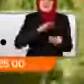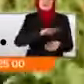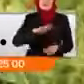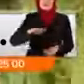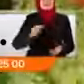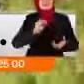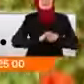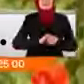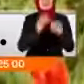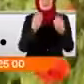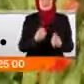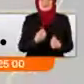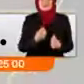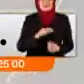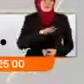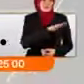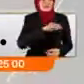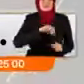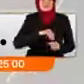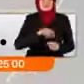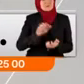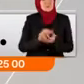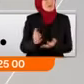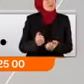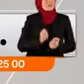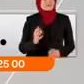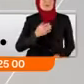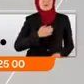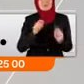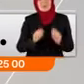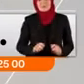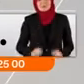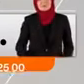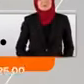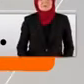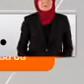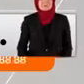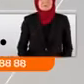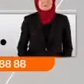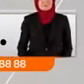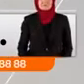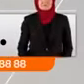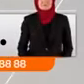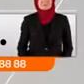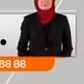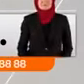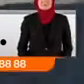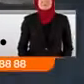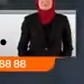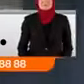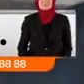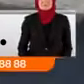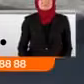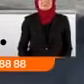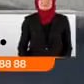en çok çocukları için karayı sahiplendi ve bu isteyen çok kolaylıkla arkadaş